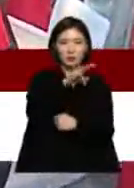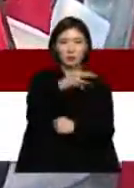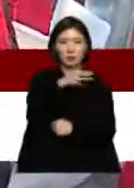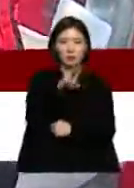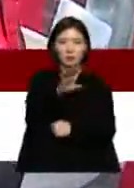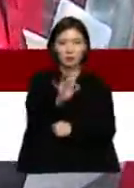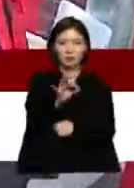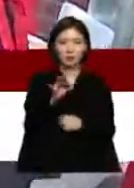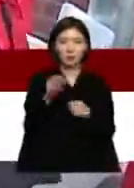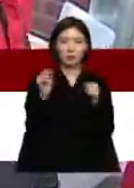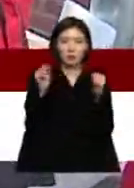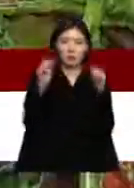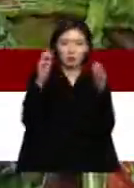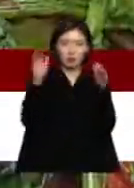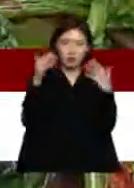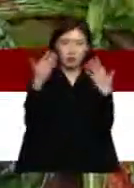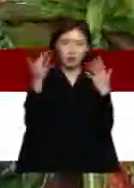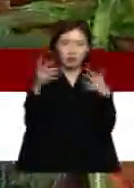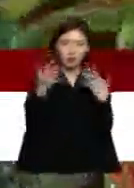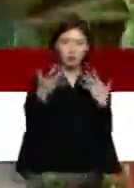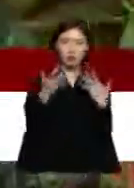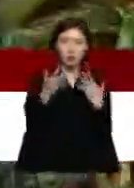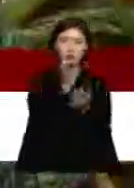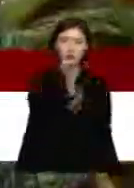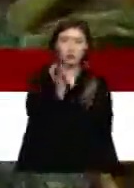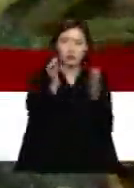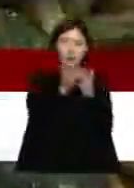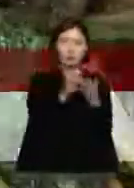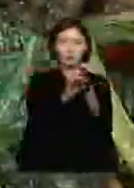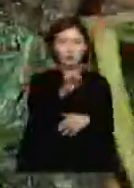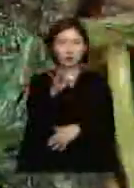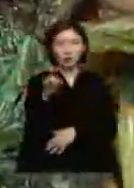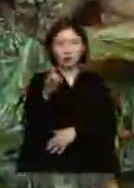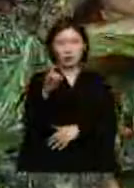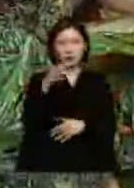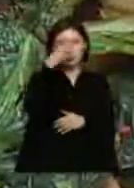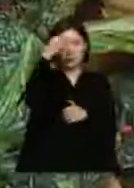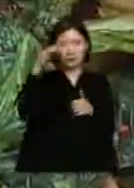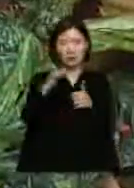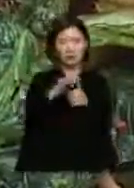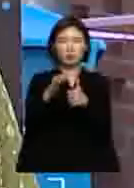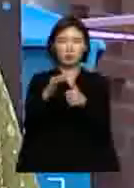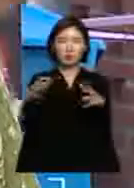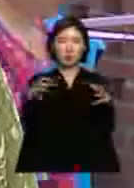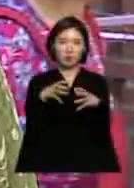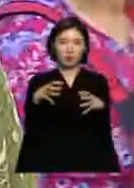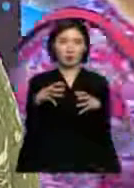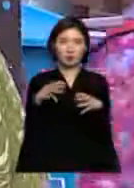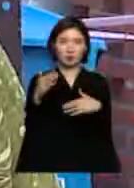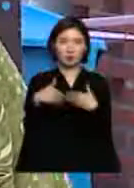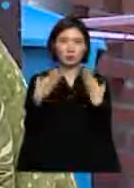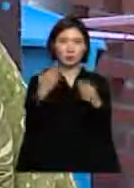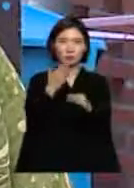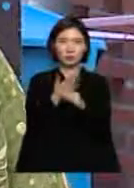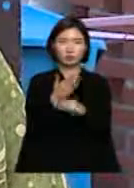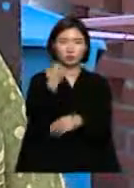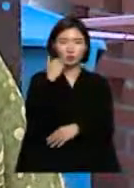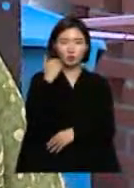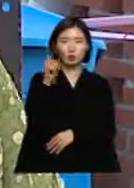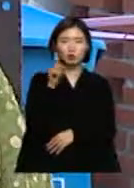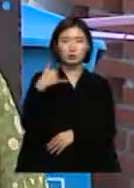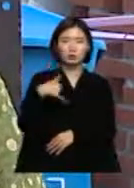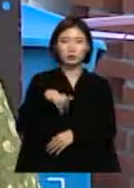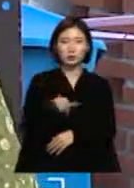전달하는 활동을 펼칩니다. 계절마다 십시일반 자비를 걷어 활동을 하고 있습니다. 아, 어느 자식이 이렇게